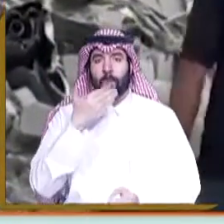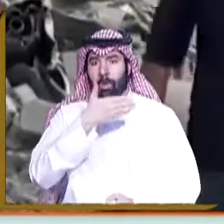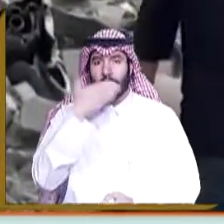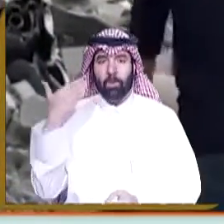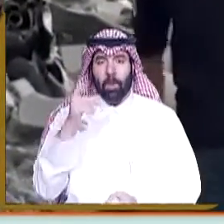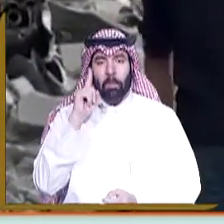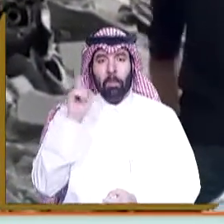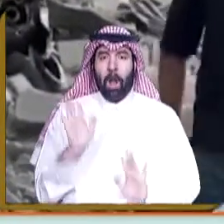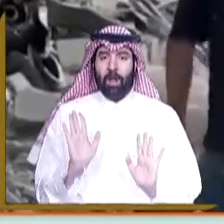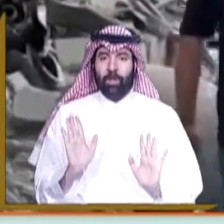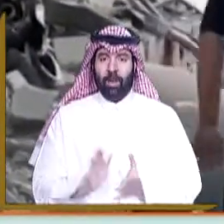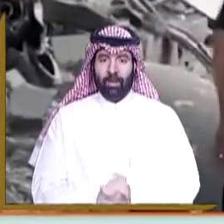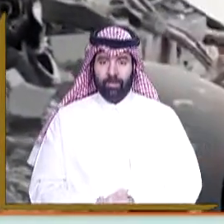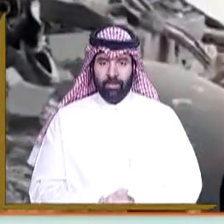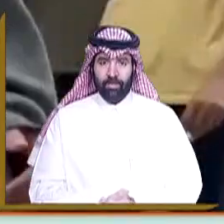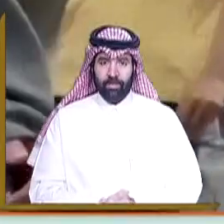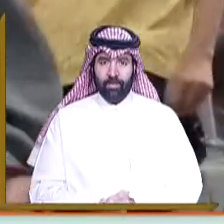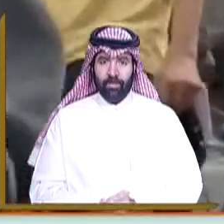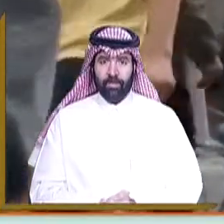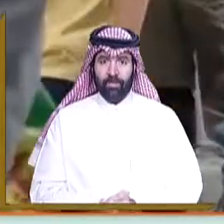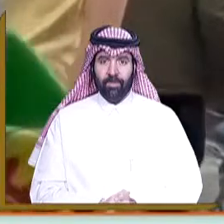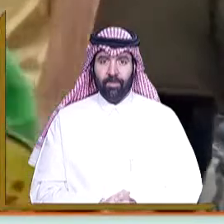لم يحرك ساكناً.